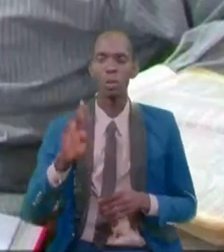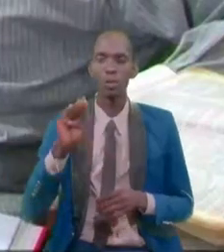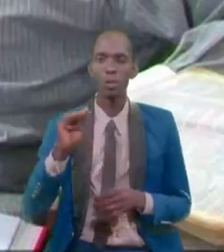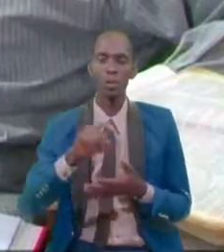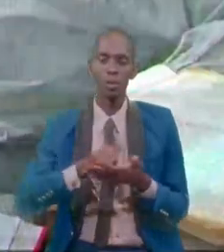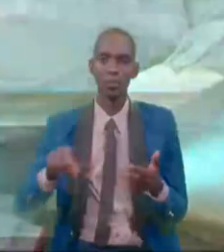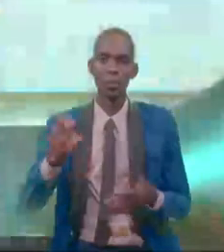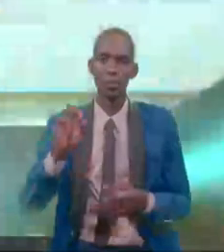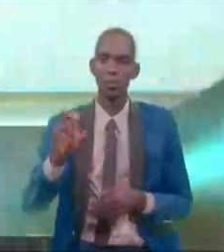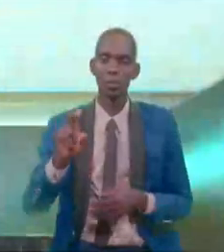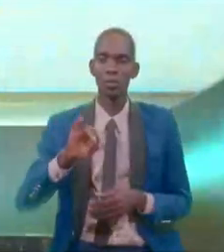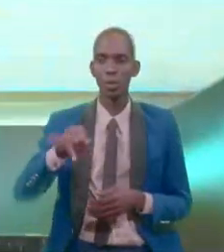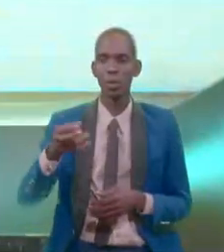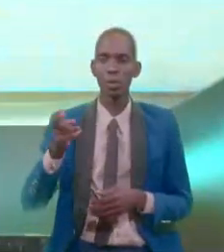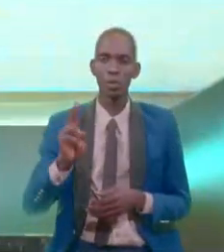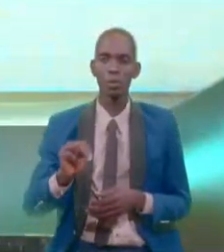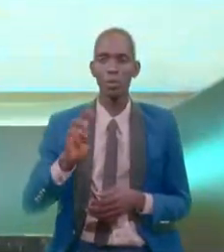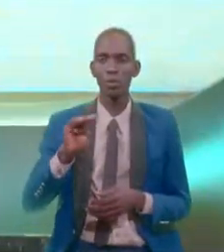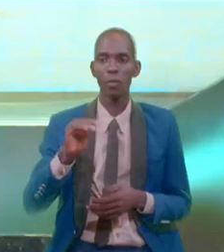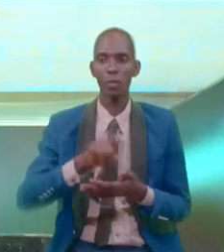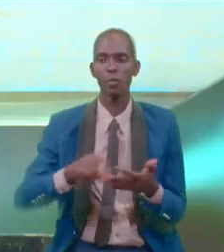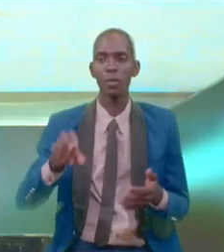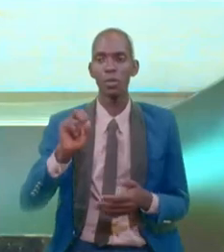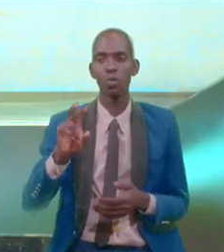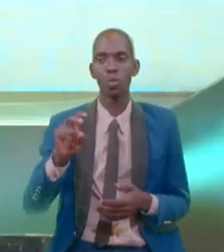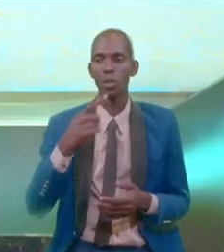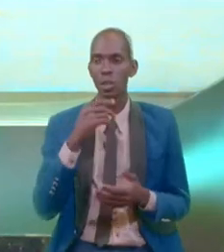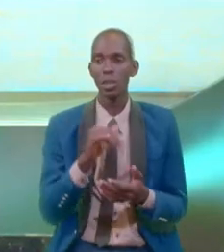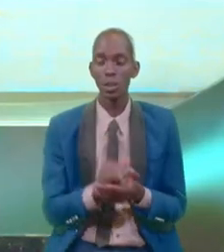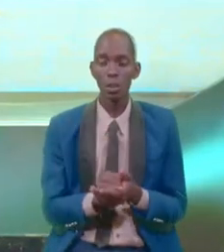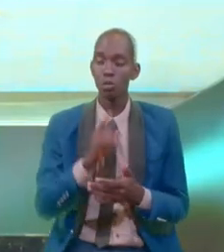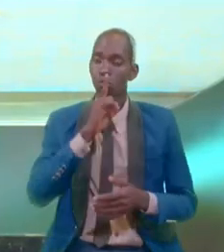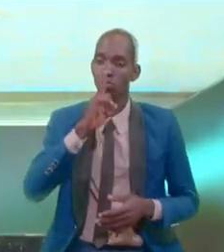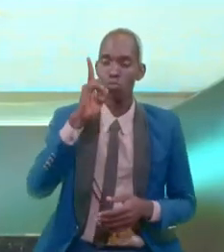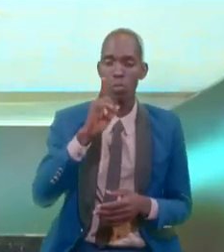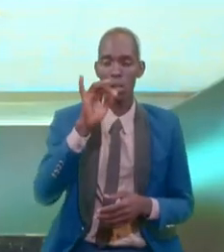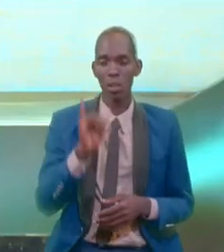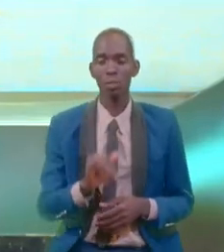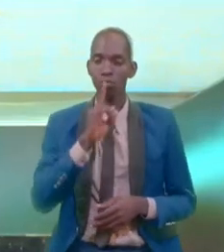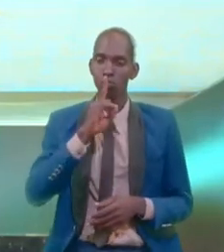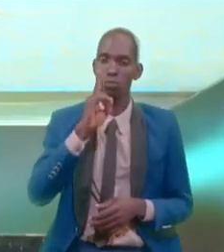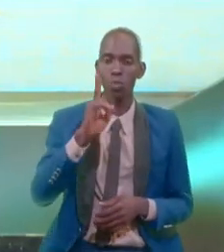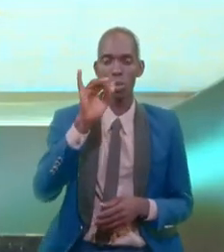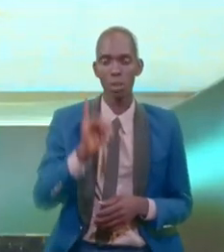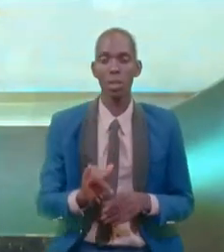Verset 12, Jean 14, verset 12. En vérité, je vous le